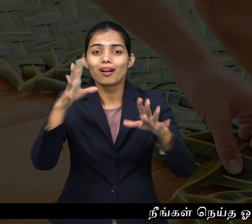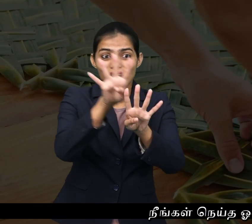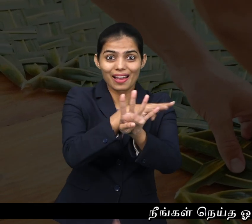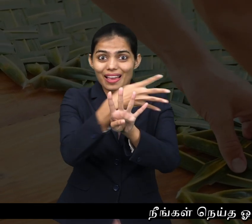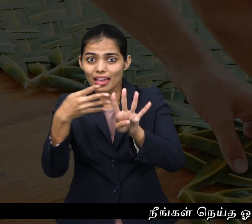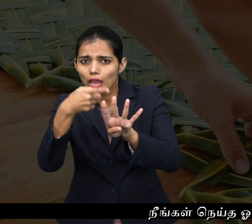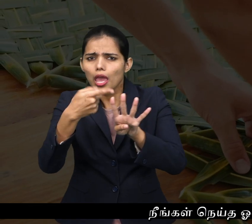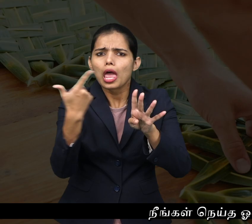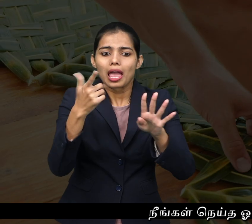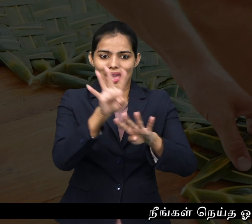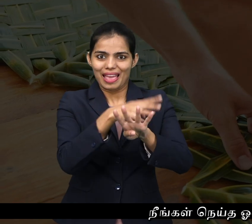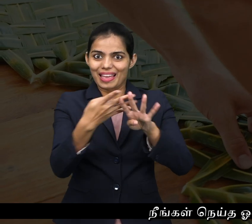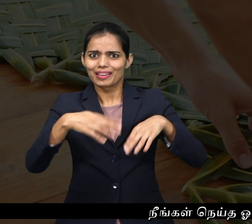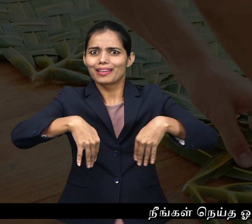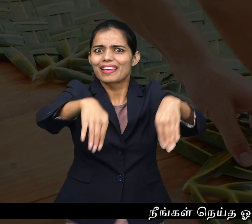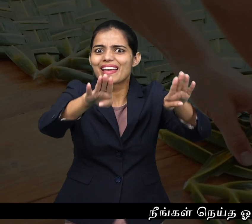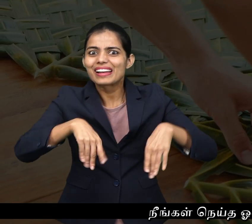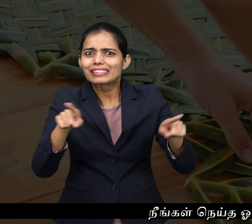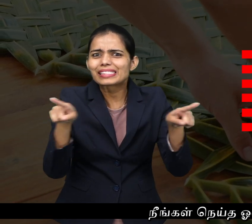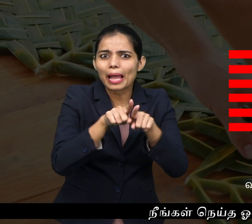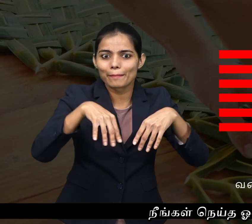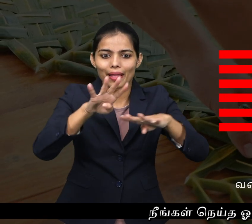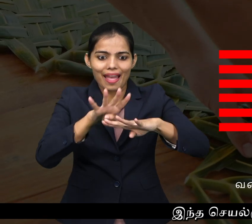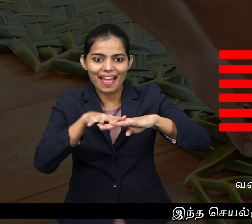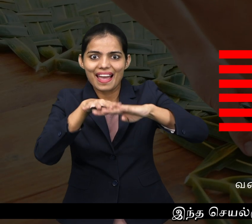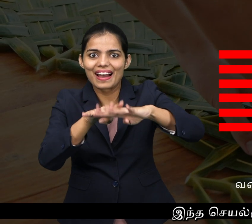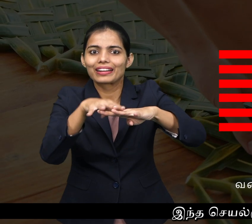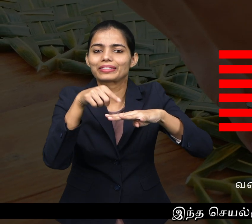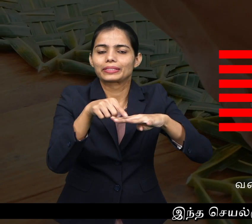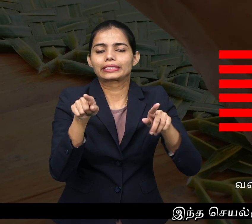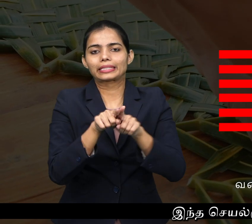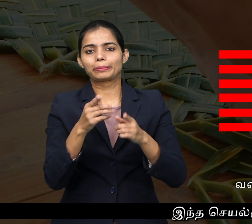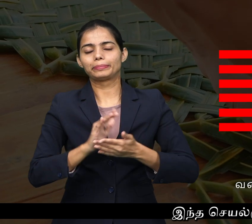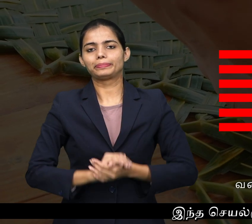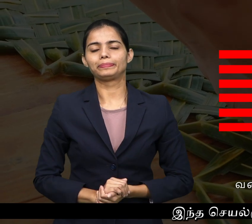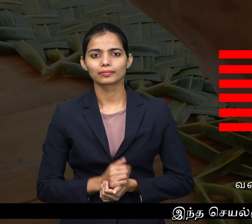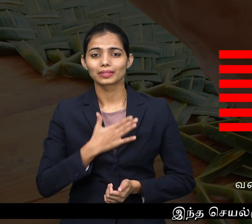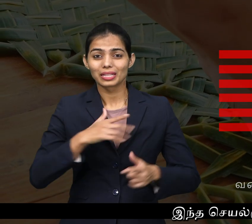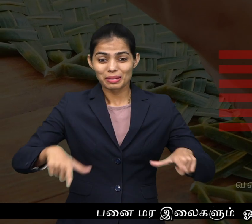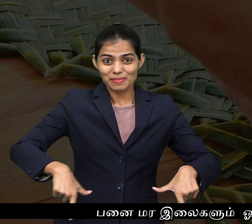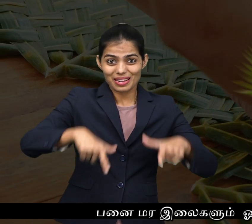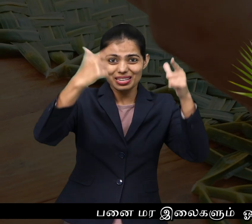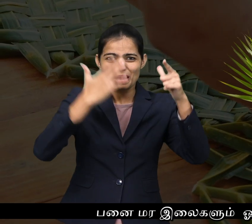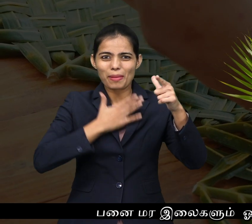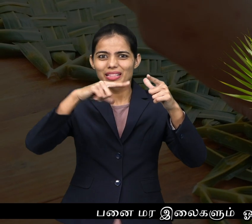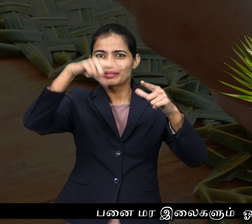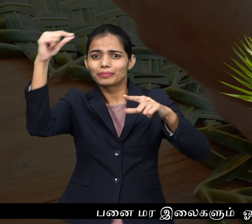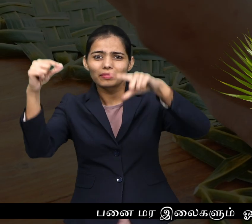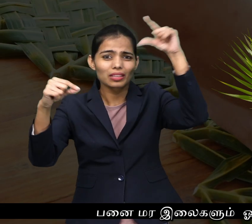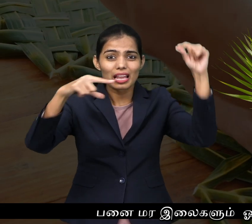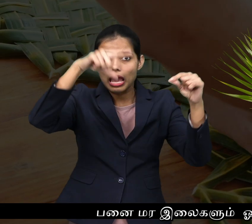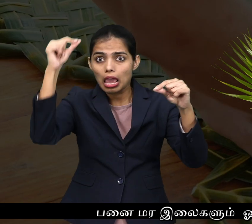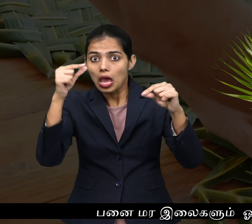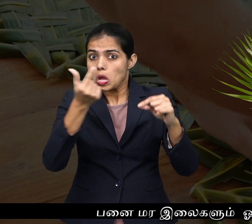நீங்கள் நெய்த ஓலையை உருவாக்கும் வரை இந்த செயல்முறையை தொடரவும். பனைமர